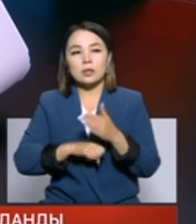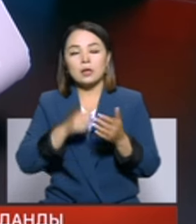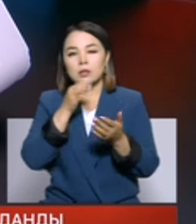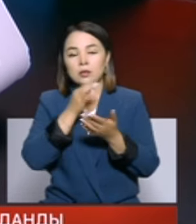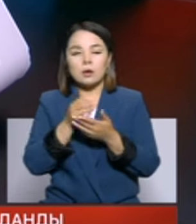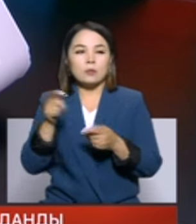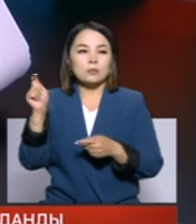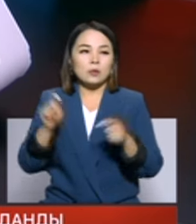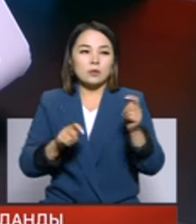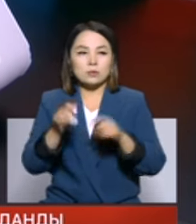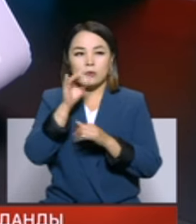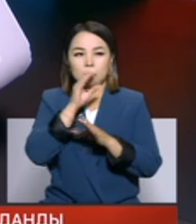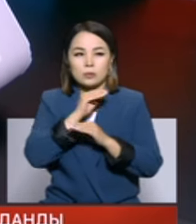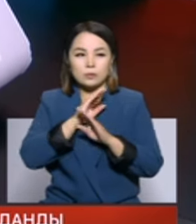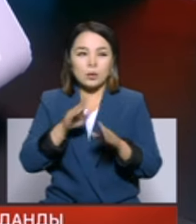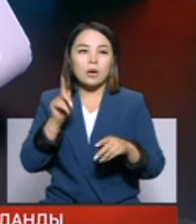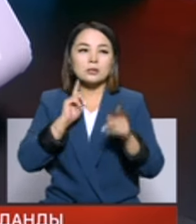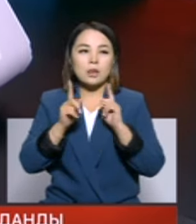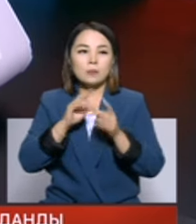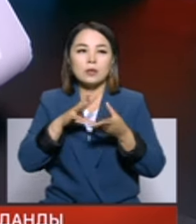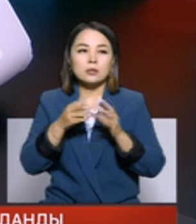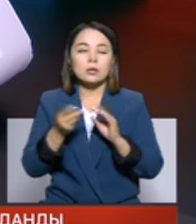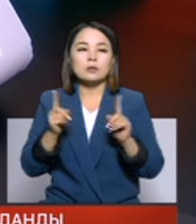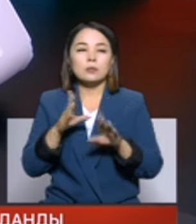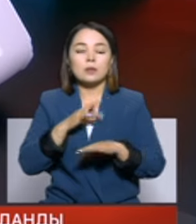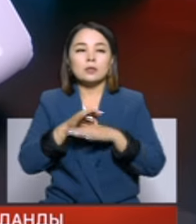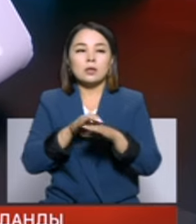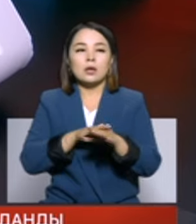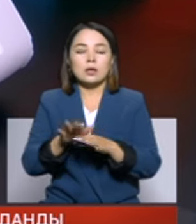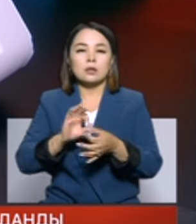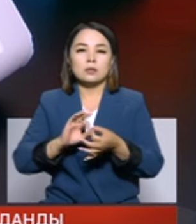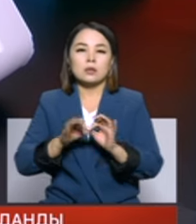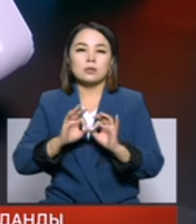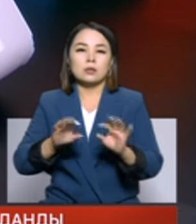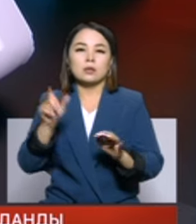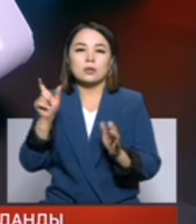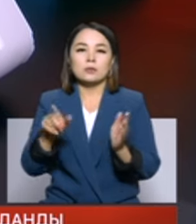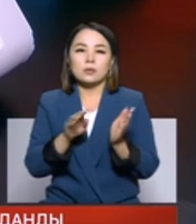келе алмады. Сонымен саммитте қандай мәселелер көтерілді? Тілшіміз айтсын.